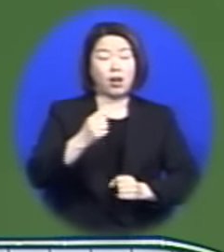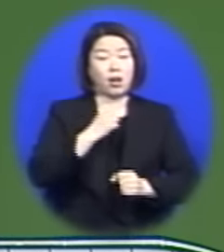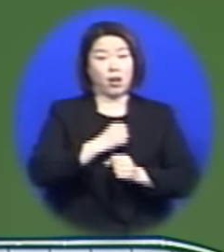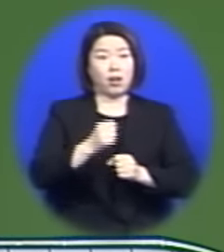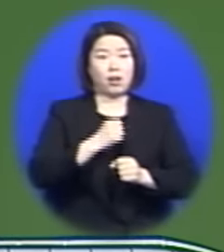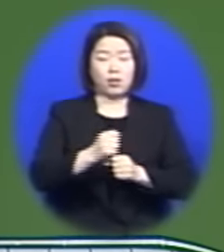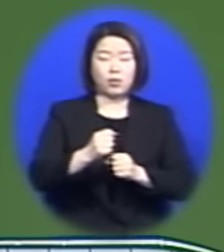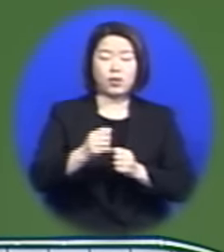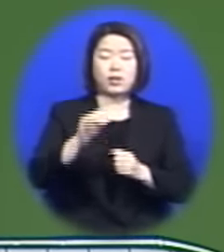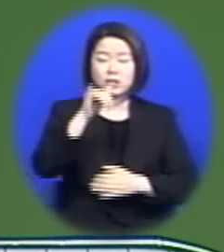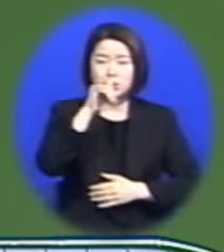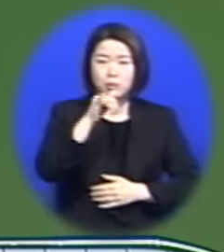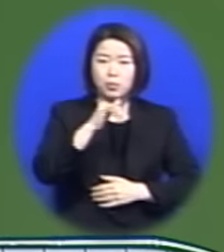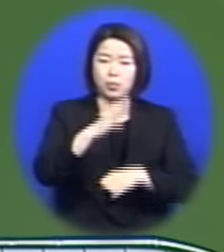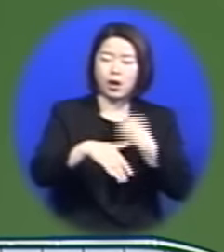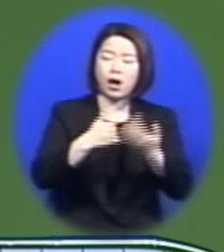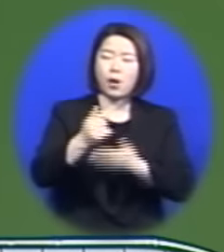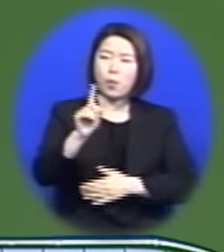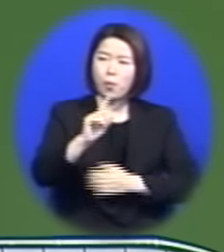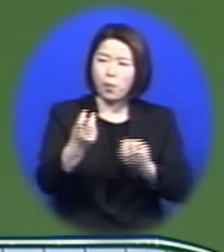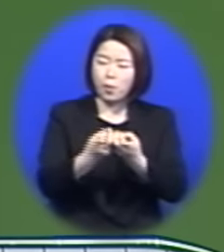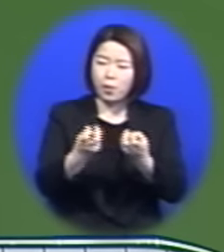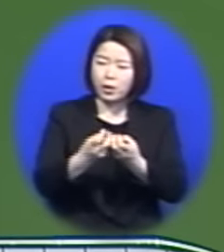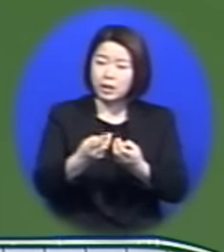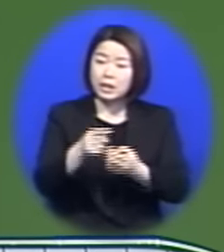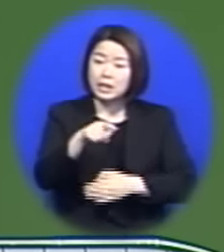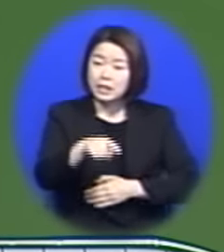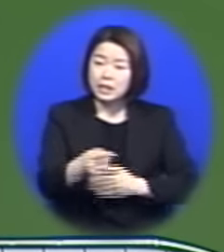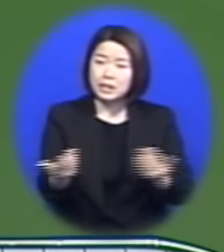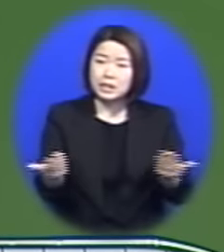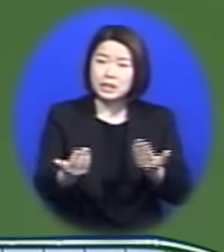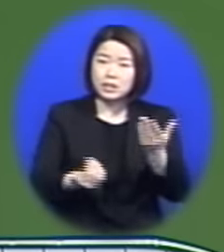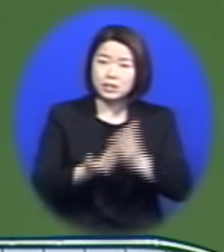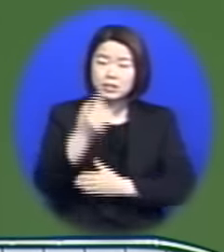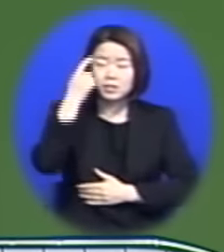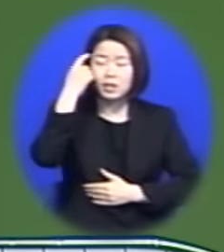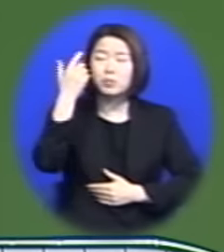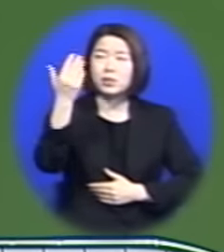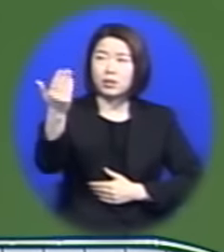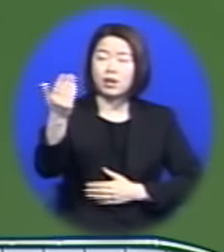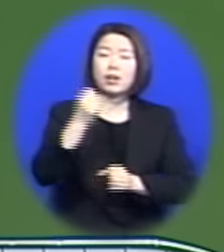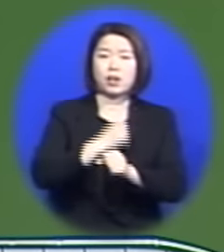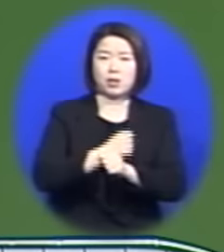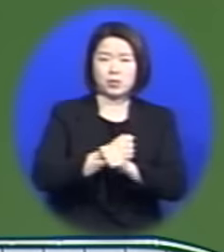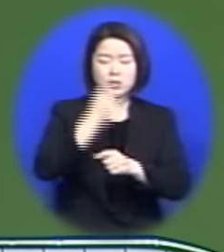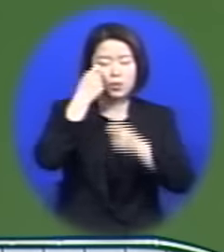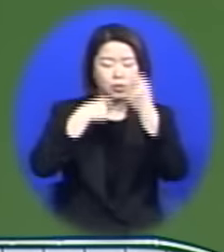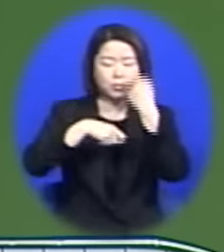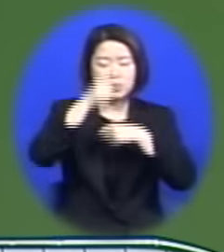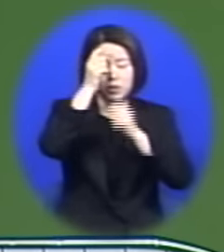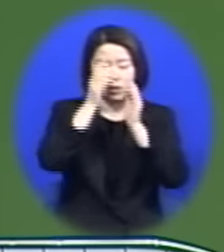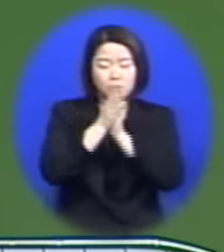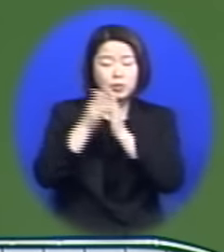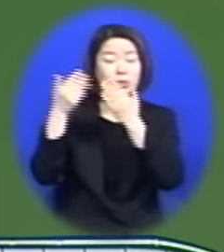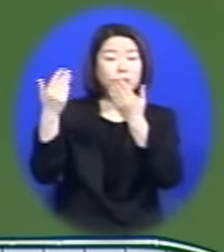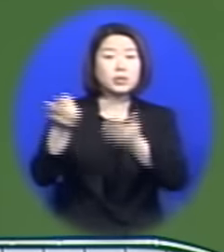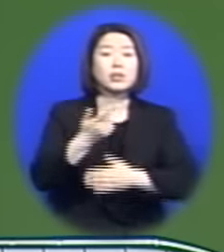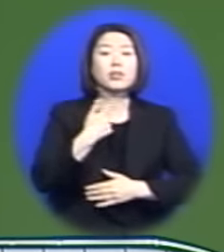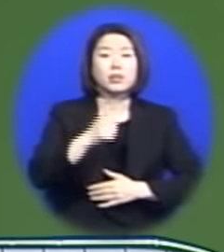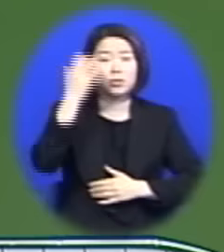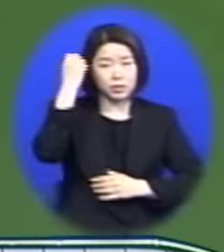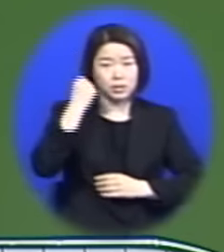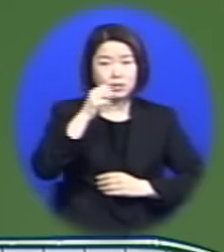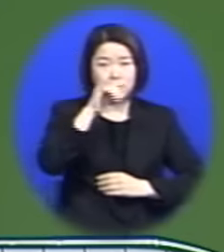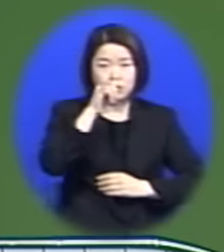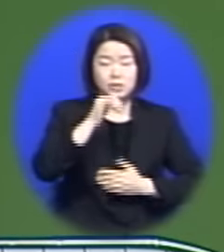하나님 어떻게 이런 일이 있을 수 있습니까라고 하면서 그렇게 울면서 기도했던 기억이납니다